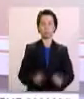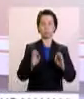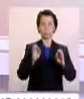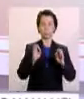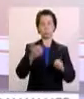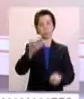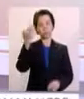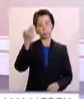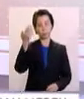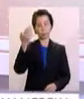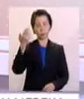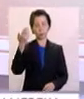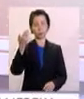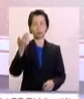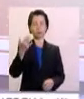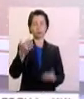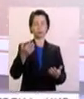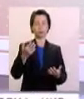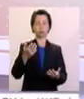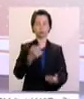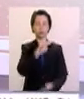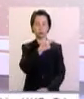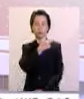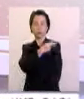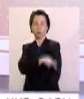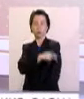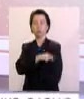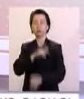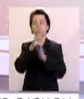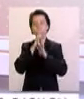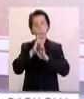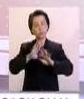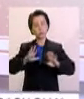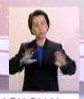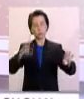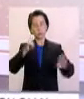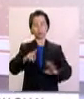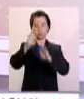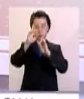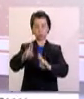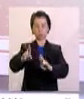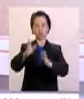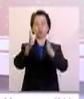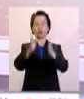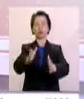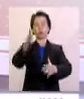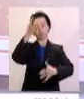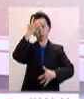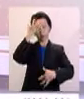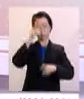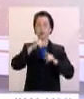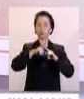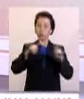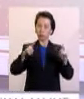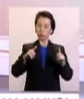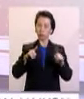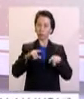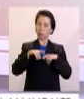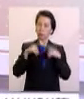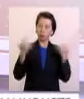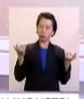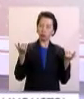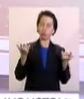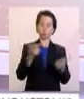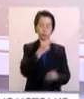Mbak Hazel, kebiasaannya suasana di hospital sunyi dan tenteram bagi menghormati pesakit. Bagaimanapun, ia berbeza